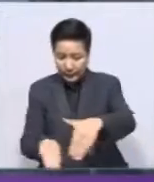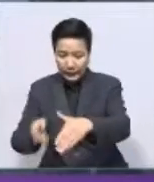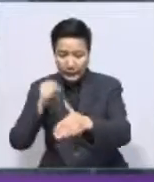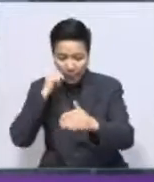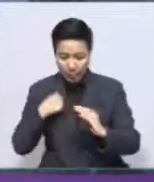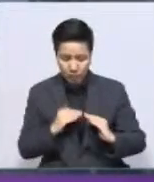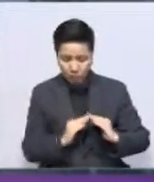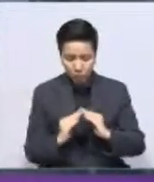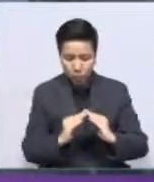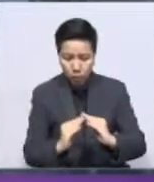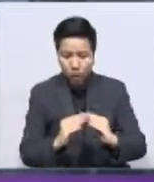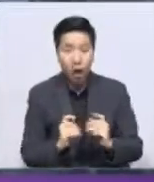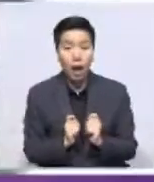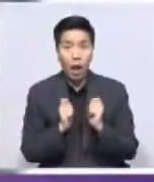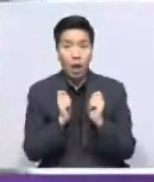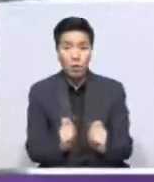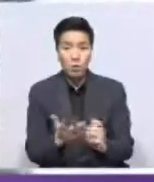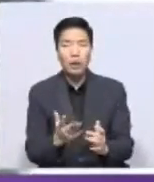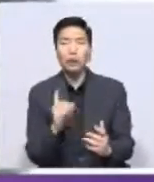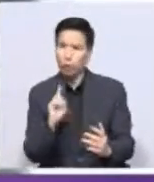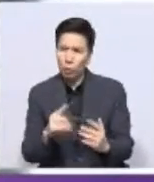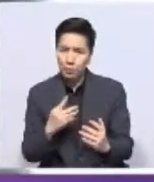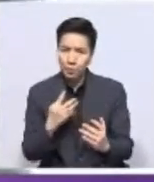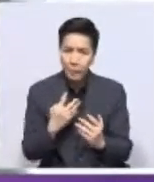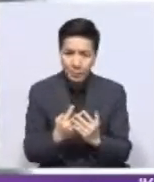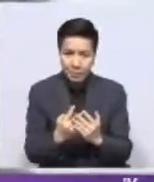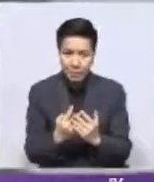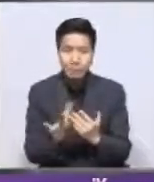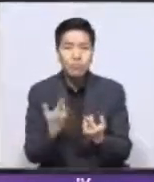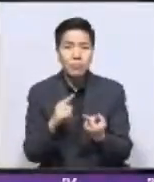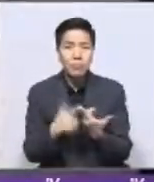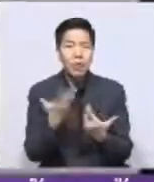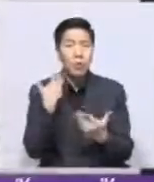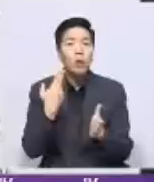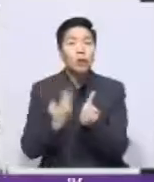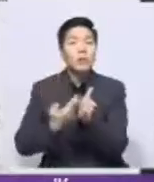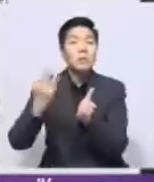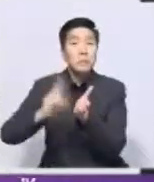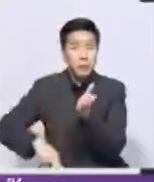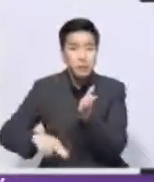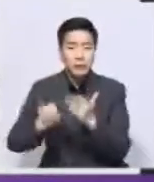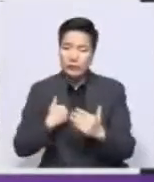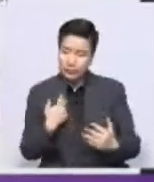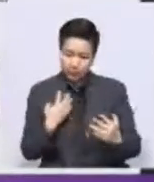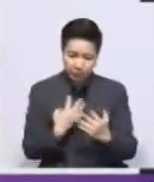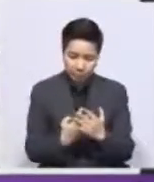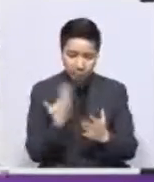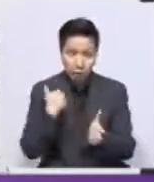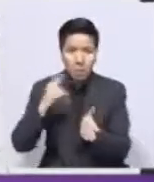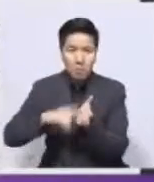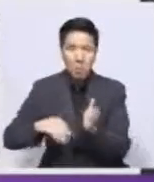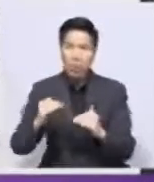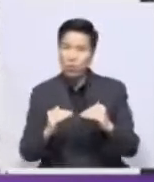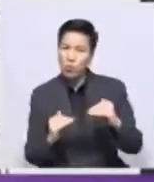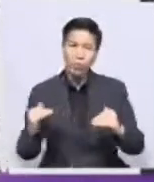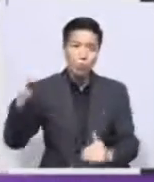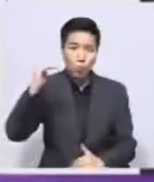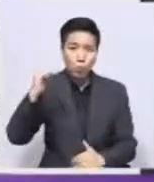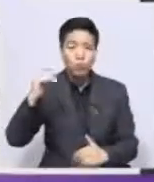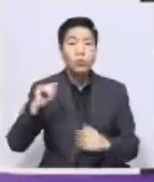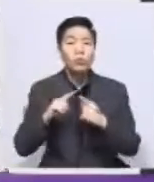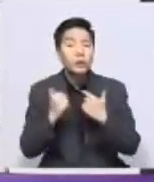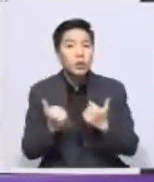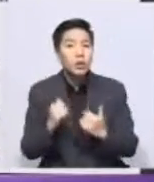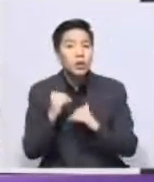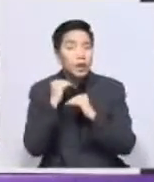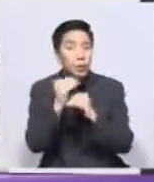น้ำโดยไม่ได้รับอนุญาตถึงขั้นจำคุกจากเดิมมีเพียงโทษปรับและมีอัตราค่าปรับที่สูงขึ้นรวมทั้